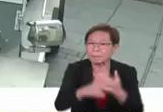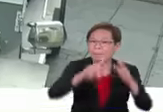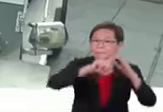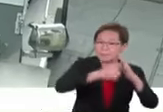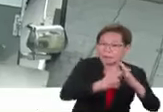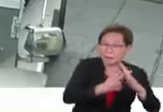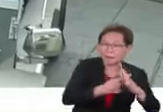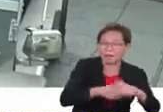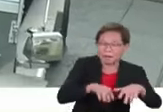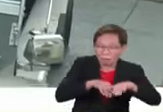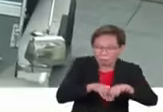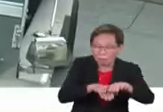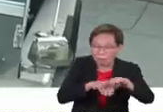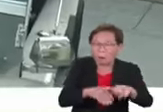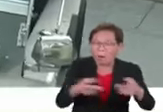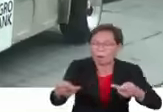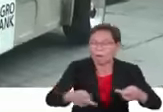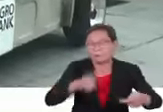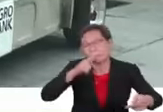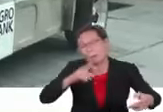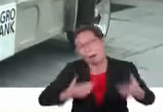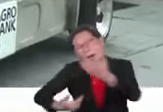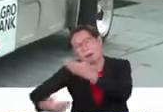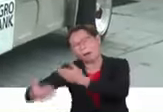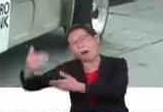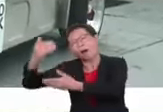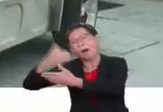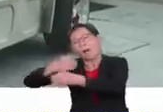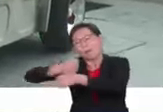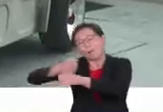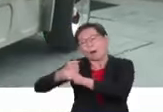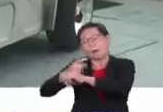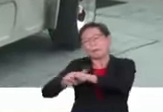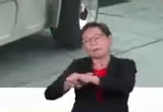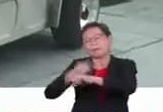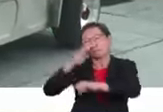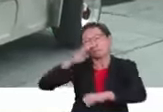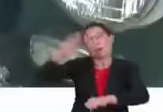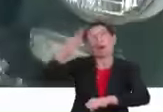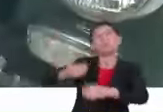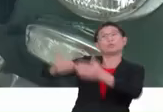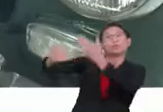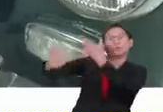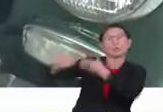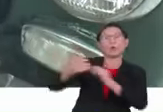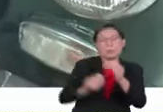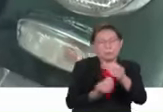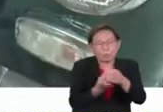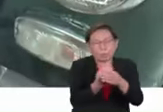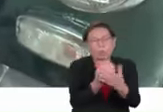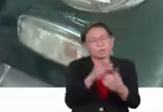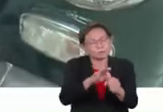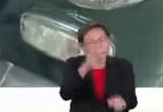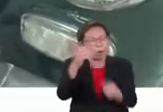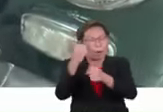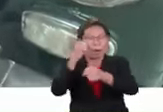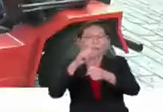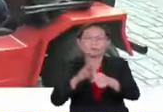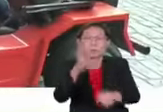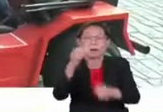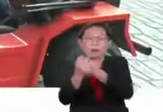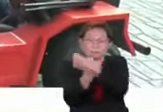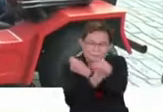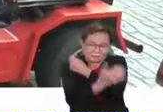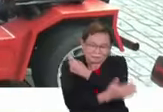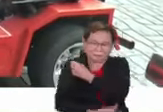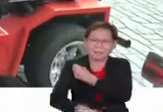melancarkan perarakan kereta antik keluaran era kemerdekaan dalam memupuk semangat patriotik dalam kalangan kakitangan.